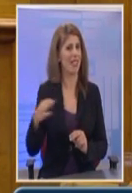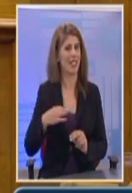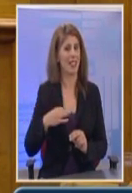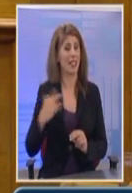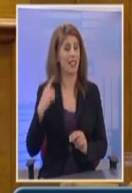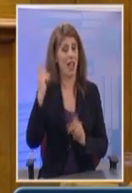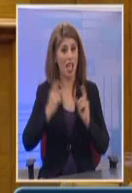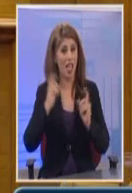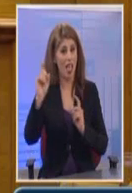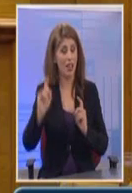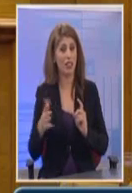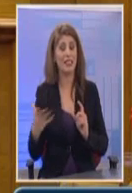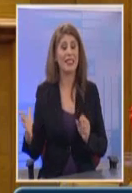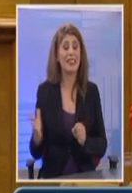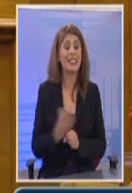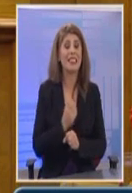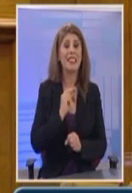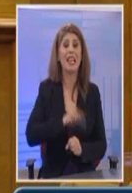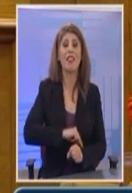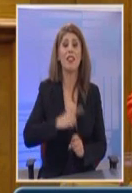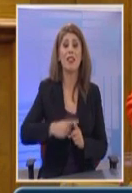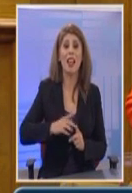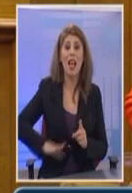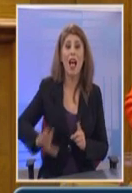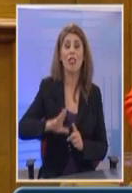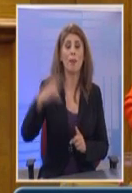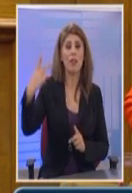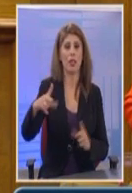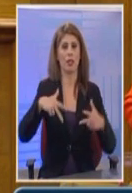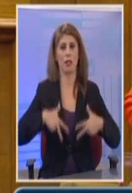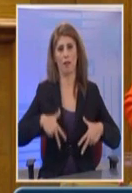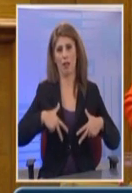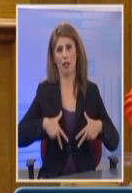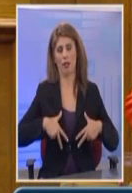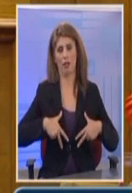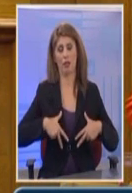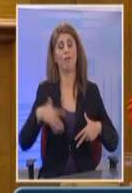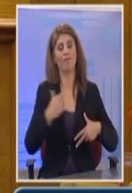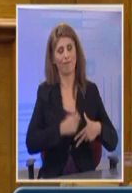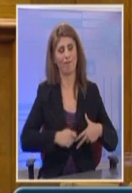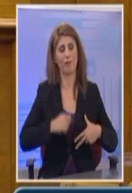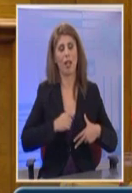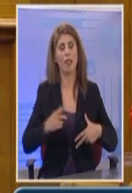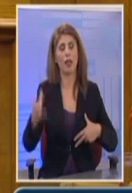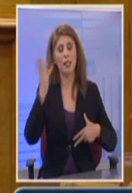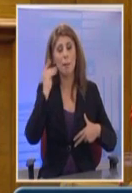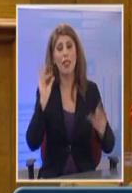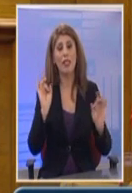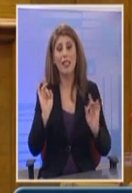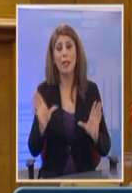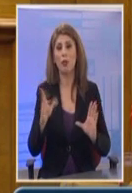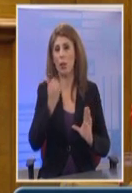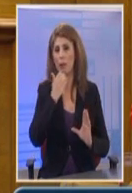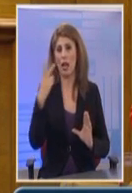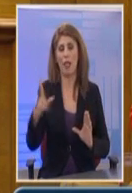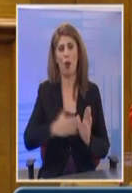το ερώτημα είναι τι κερδίζει ο τόπος από την κυβέρνησή σας. Και δυστυχώς δεν έχετε μάθει τίποτα από τα λάθη